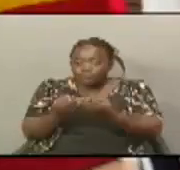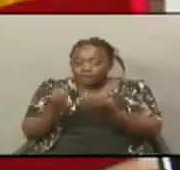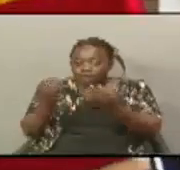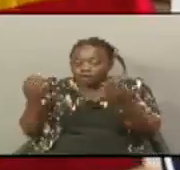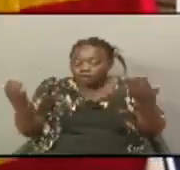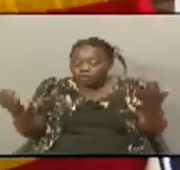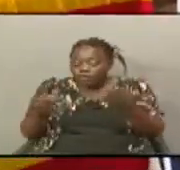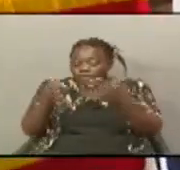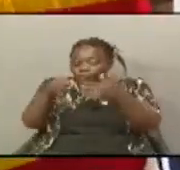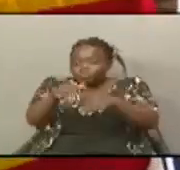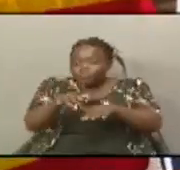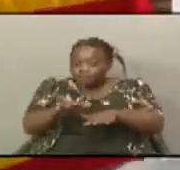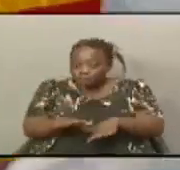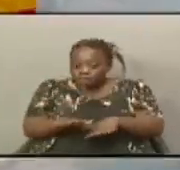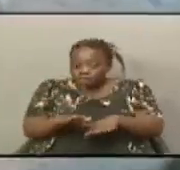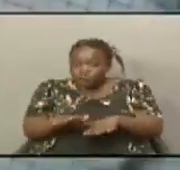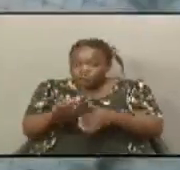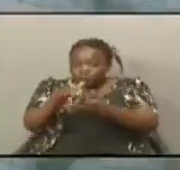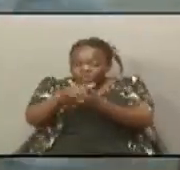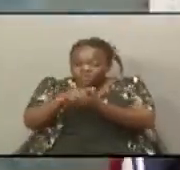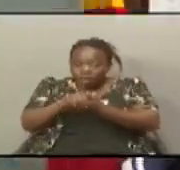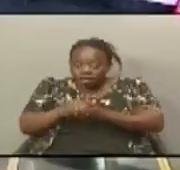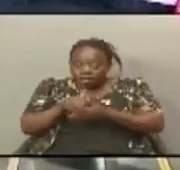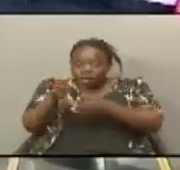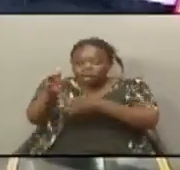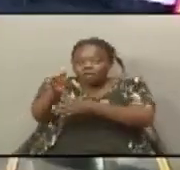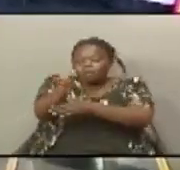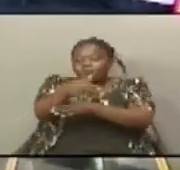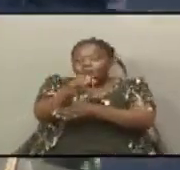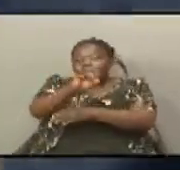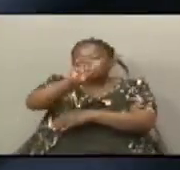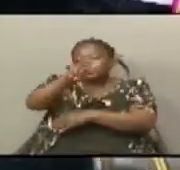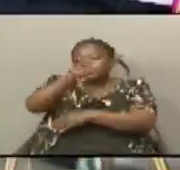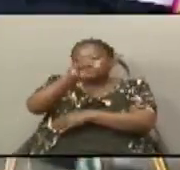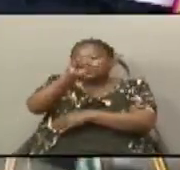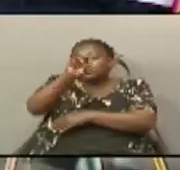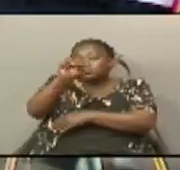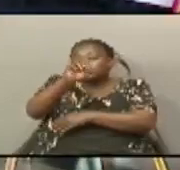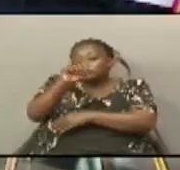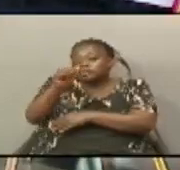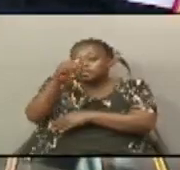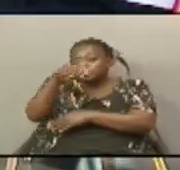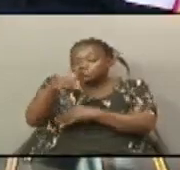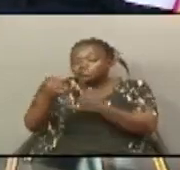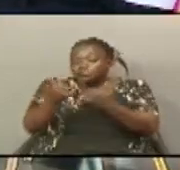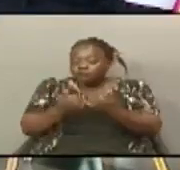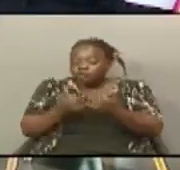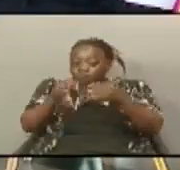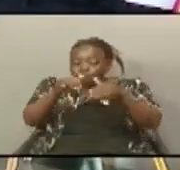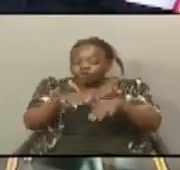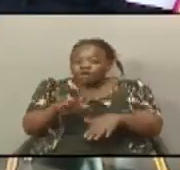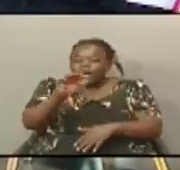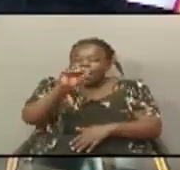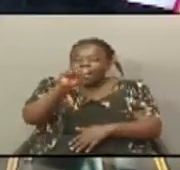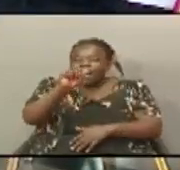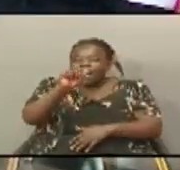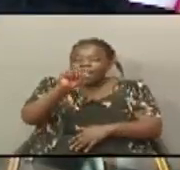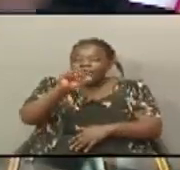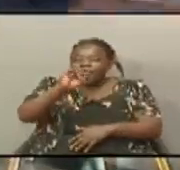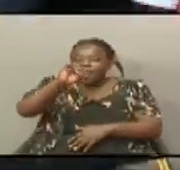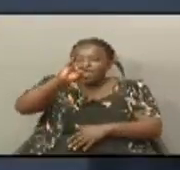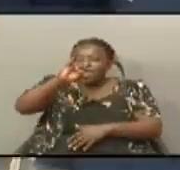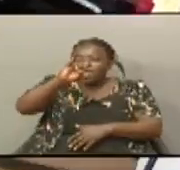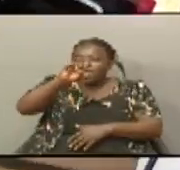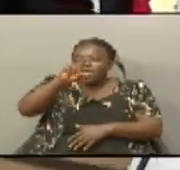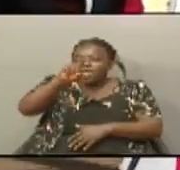w'alina okuziikibwa nga bba Ambasada James Idula Amoko agamba nti mukyala we waakuziikibwa Adjumani. Gyasibuka ate